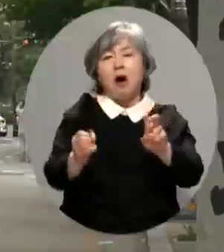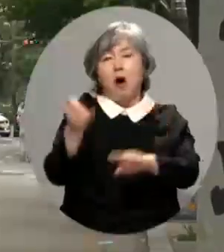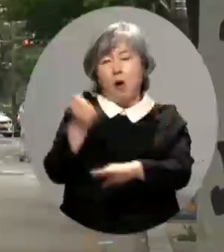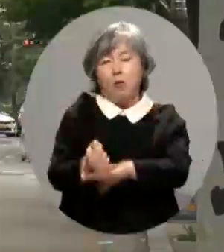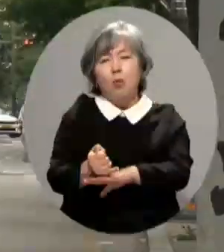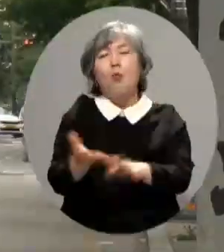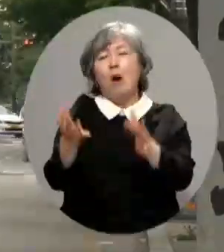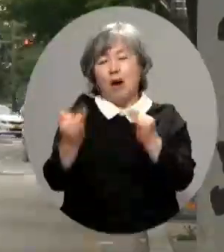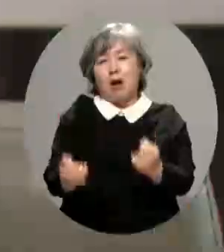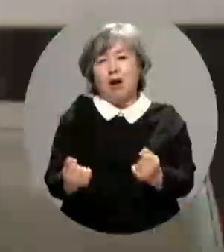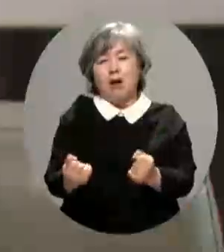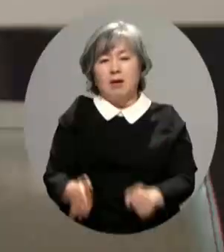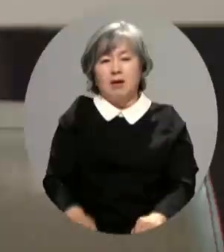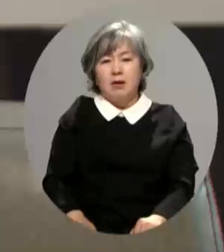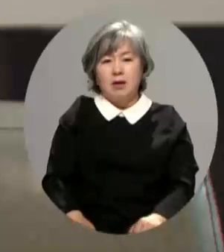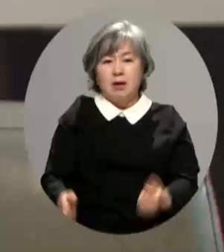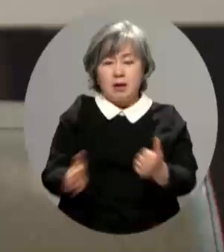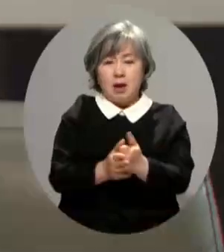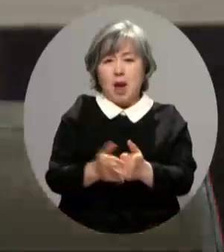많습니다